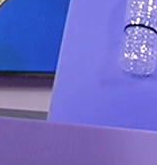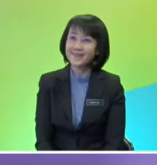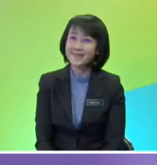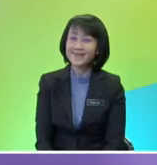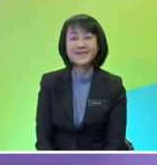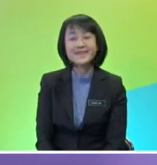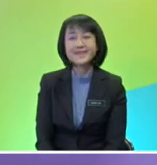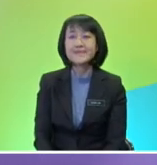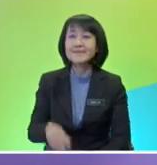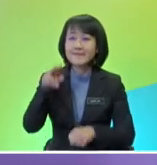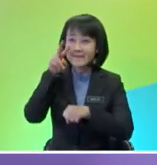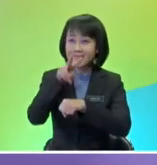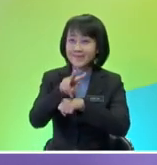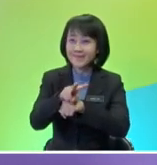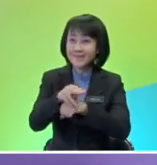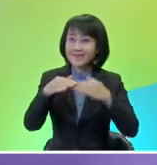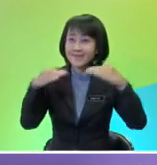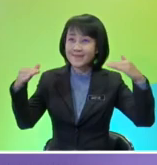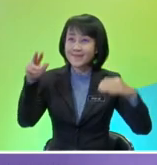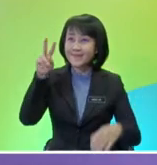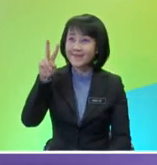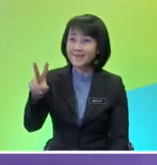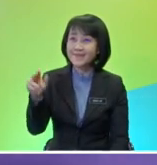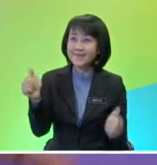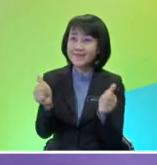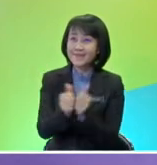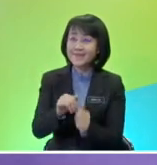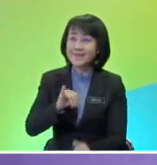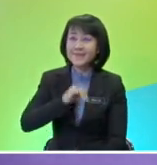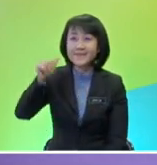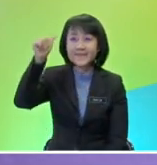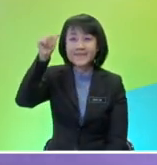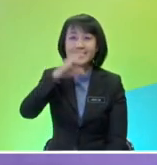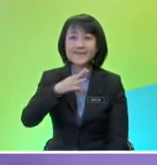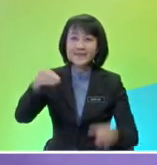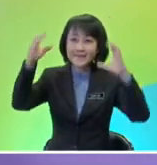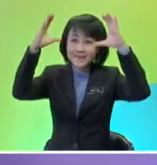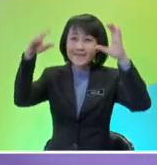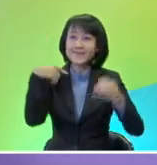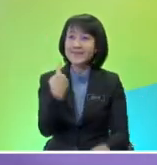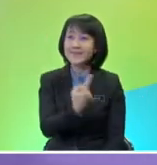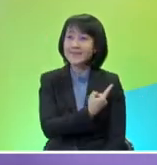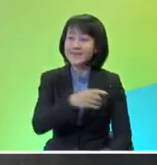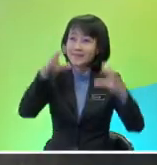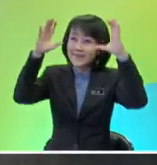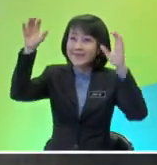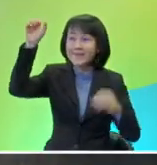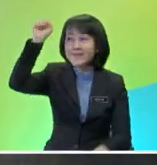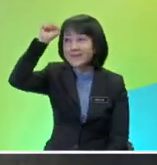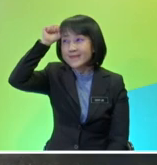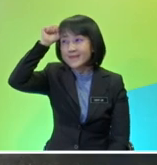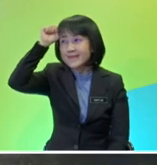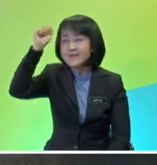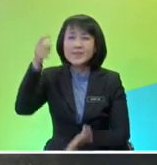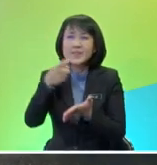Okey, masih lagi menyaksikan tahap 2 bersama dengan saya Akmal Nazir dan juga cikgu kita, Cikgu Safwan. Cikgu, ini apa ni tiba-tiba mengikut aras ketinggian